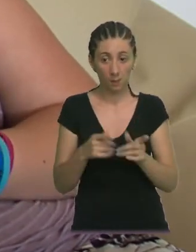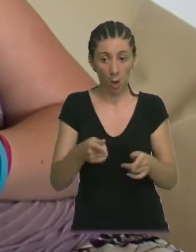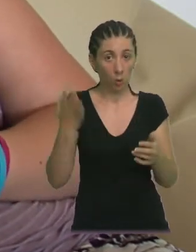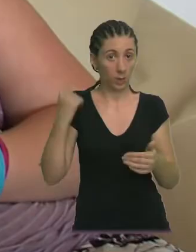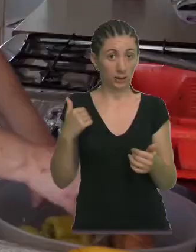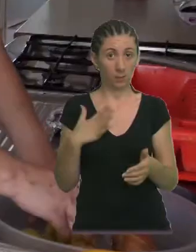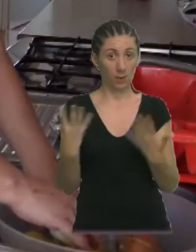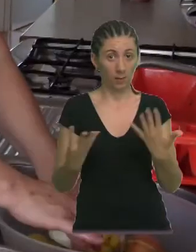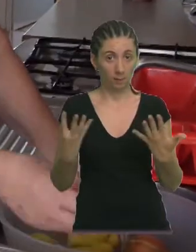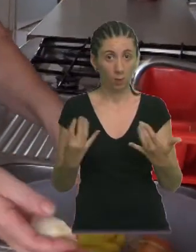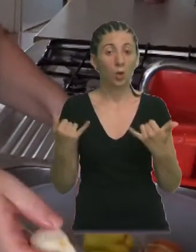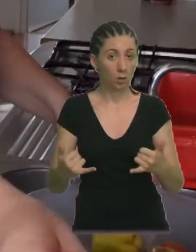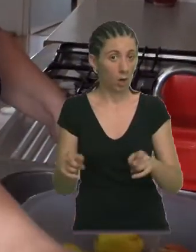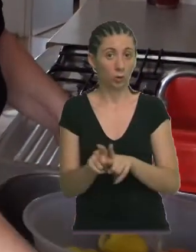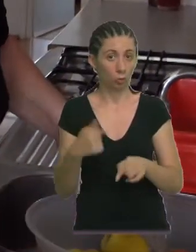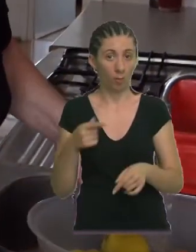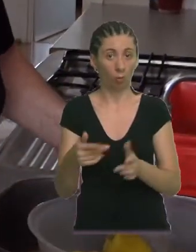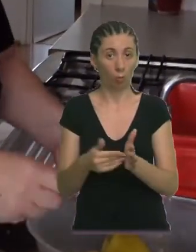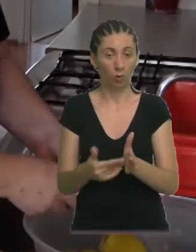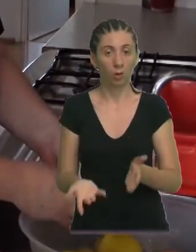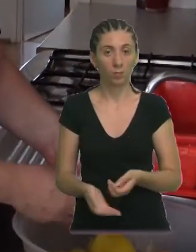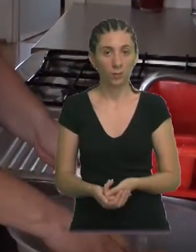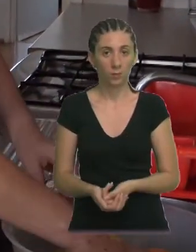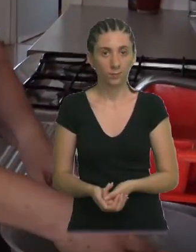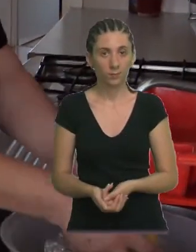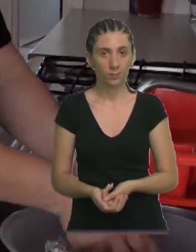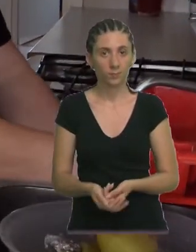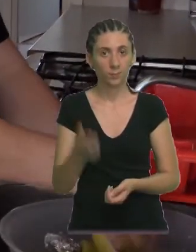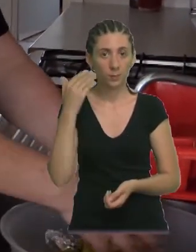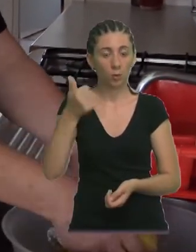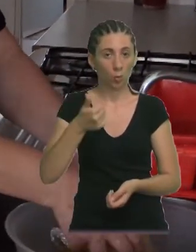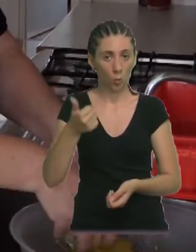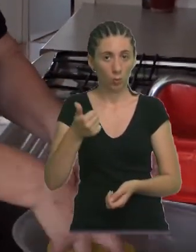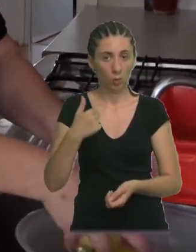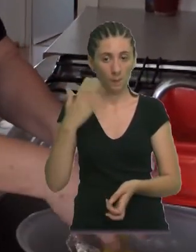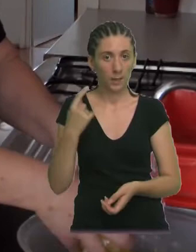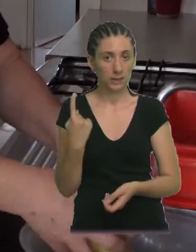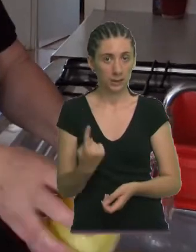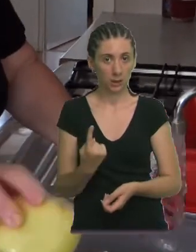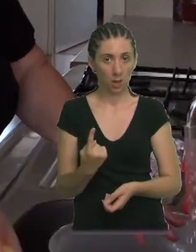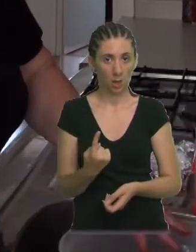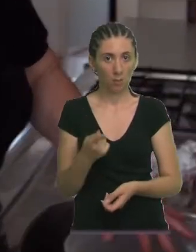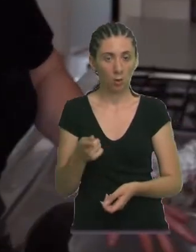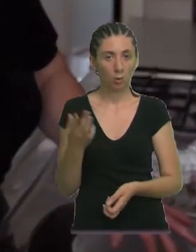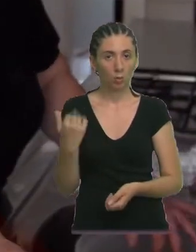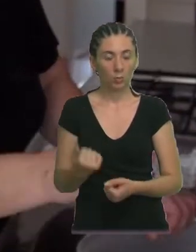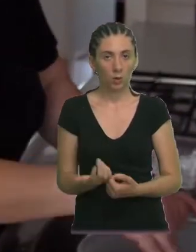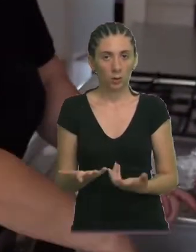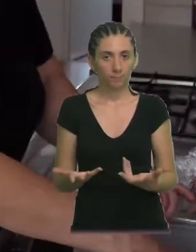onih 9 godina i dan danas mi to treba. Prvo sam bila godinu dana sama i to mi je bilo